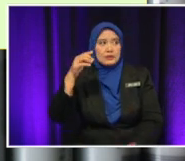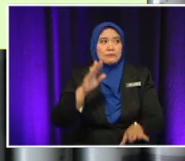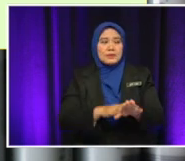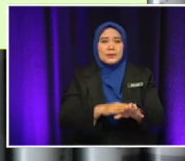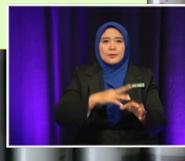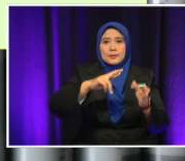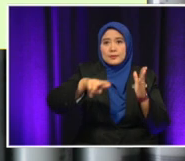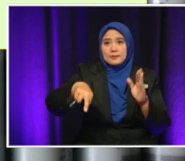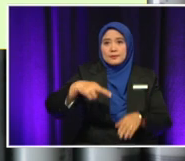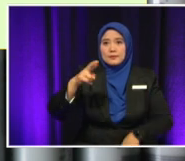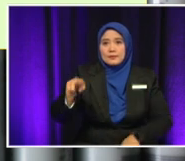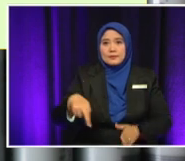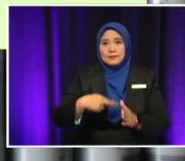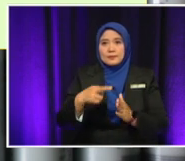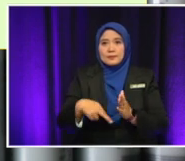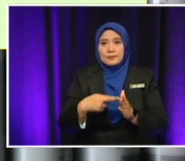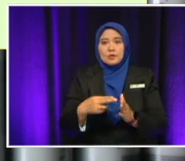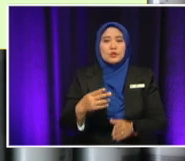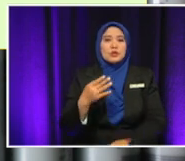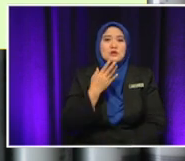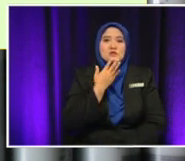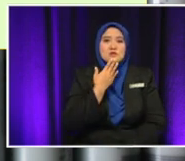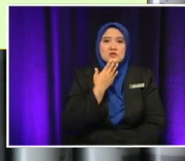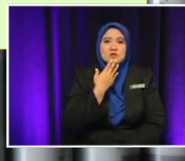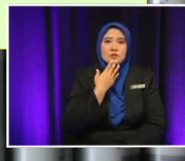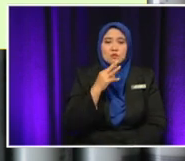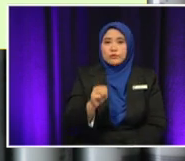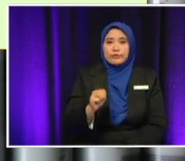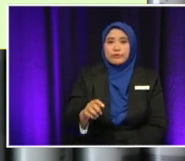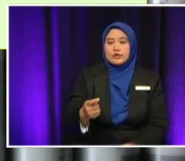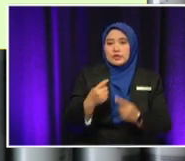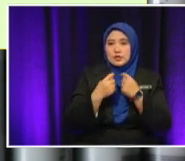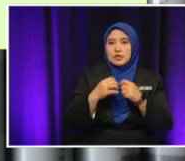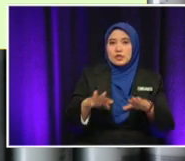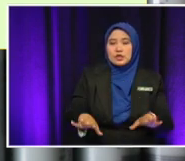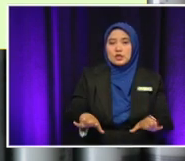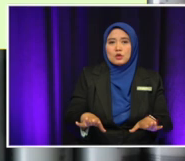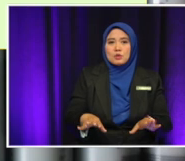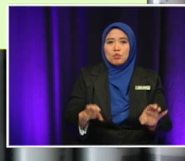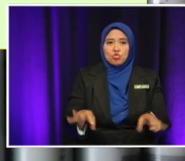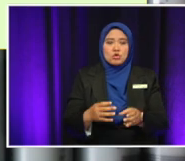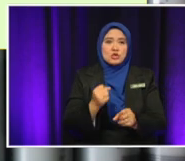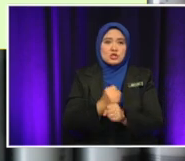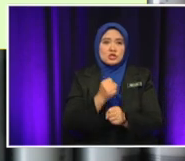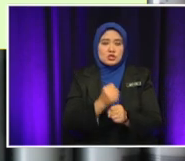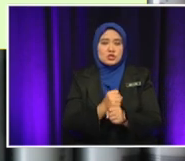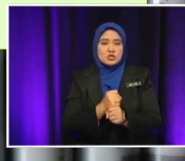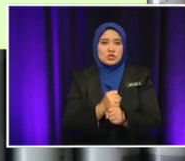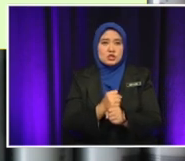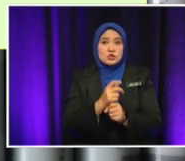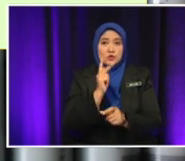jadi murid-murid pernah melakukan kerja khusus dan membuat roti seperti inilah